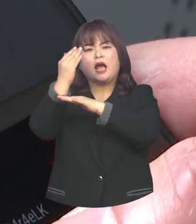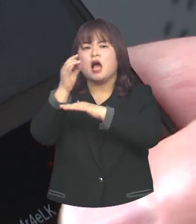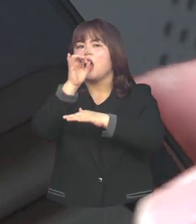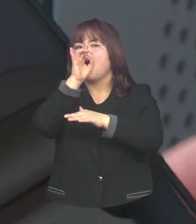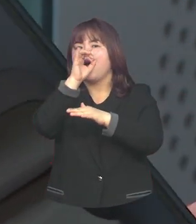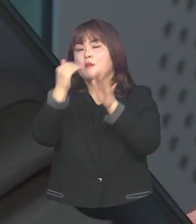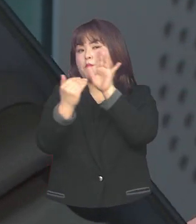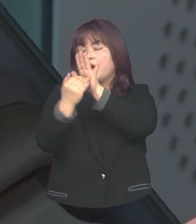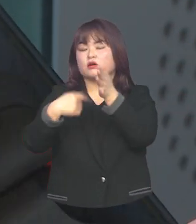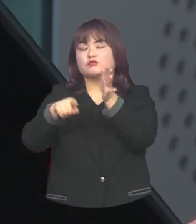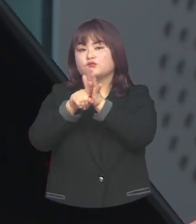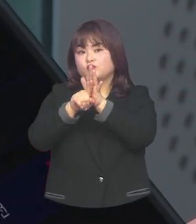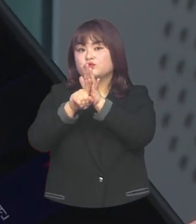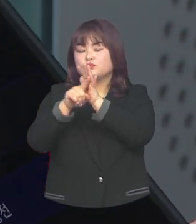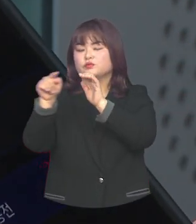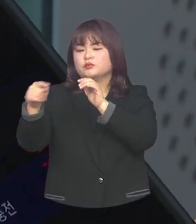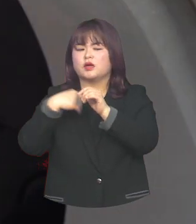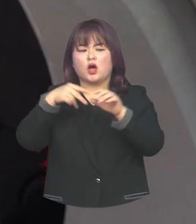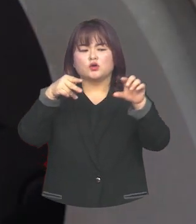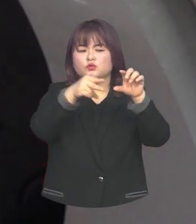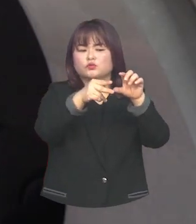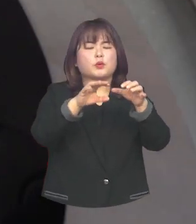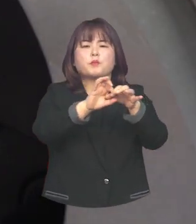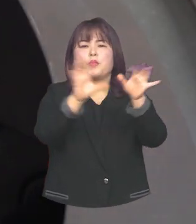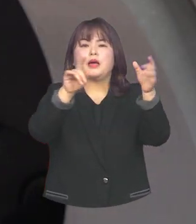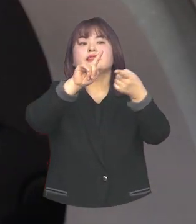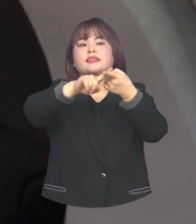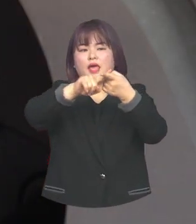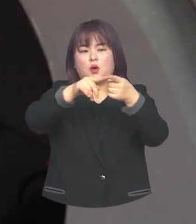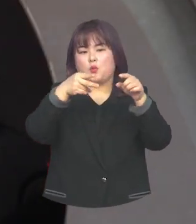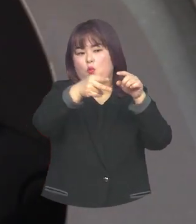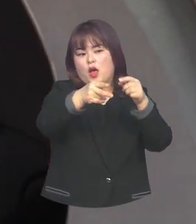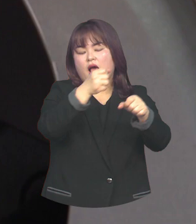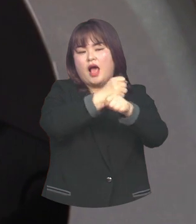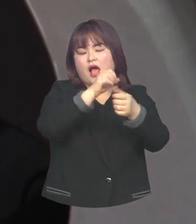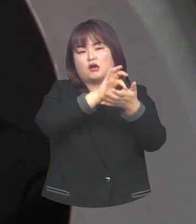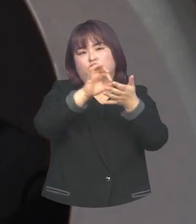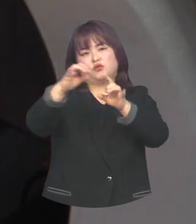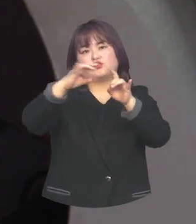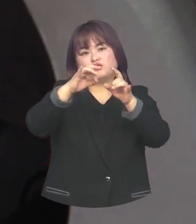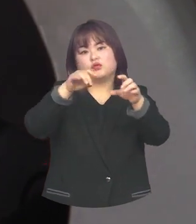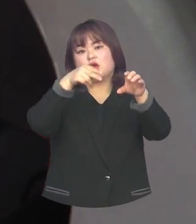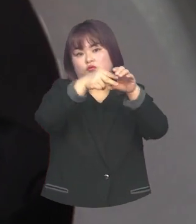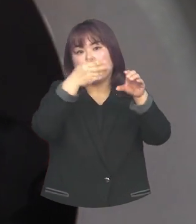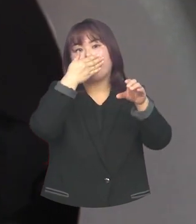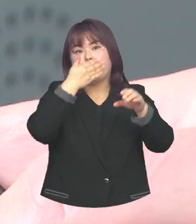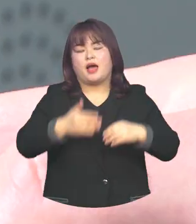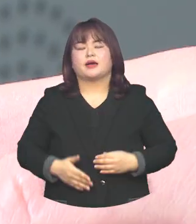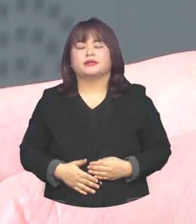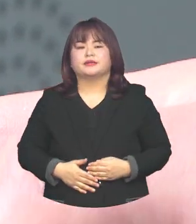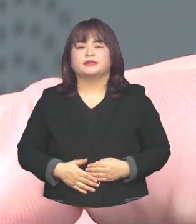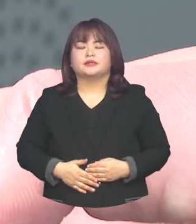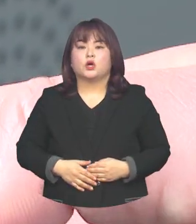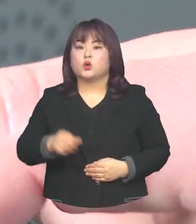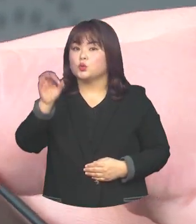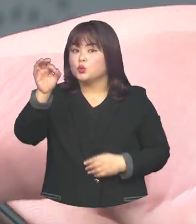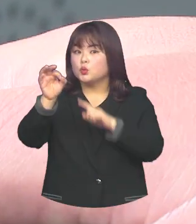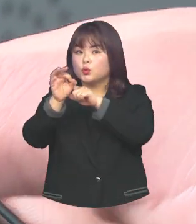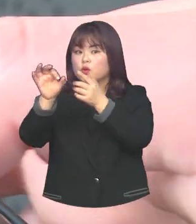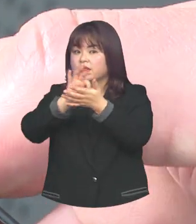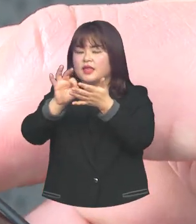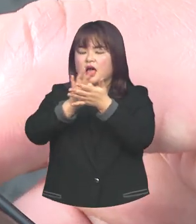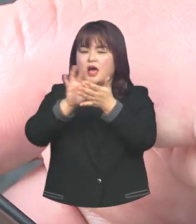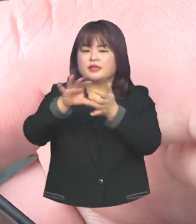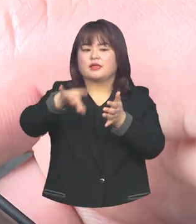수 있는 장치로 충전 케이블 없이 기본 케이블만으로도 충전이 가능합니다. 요금 결제는